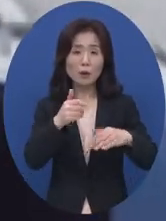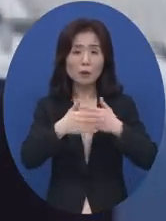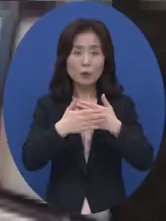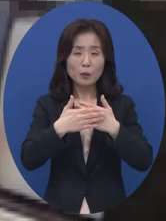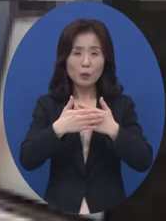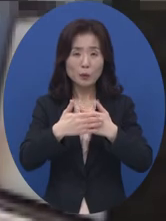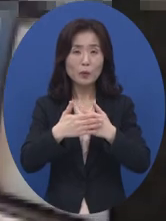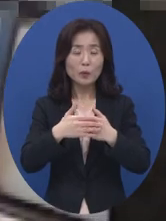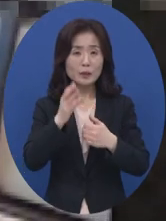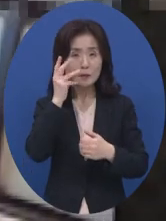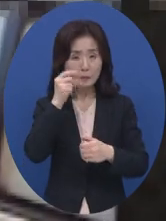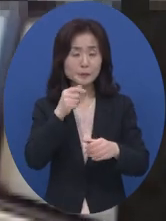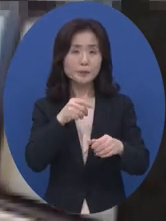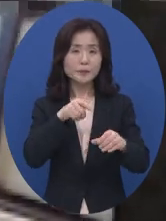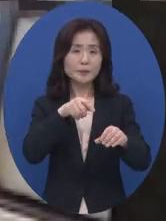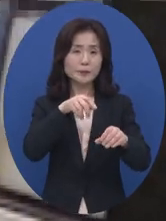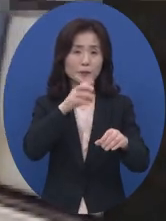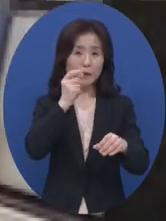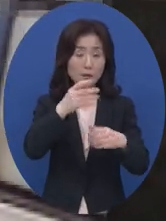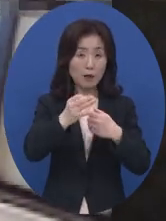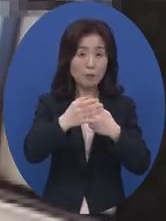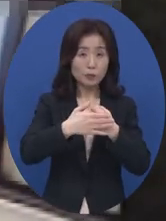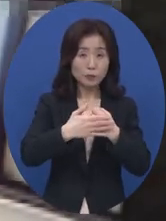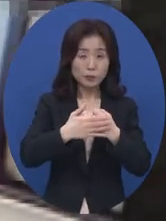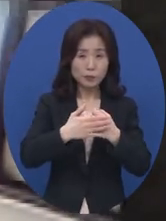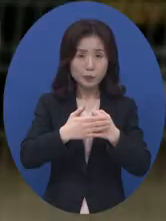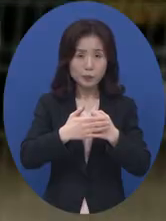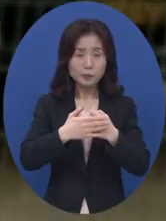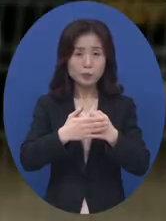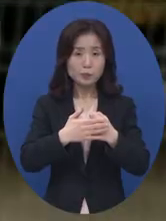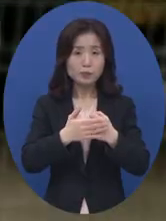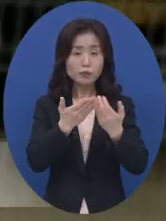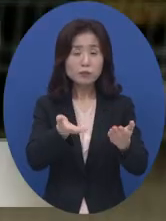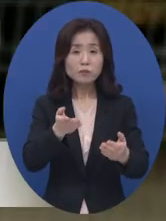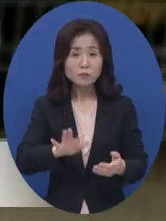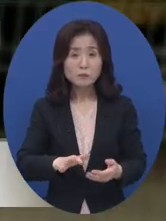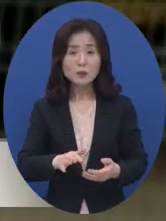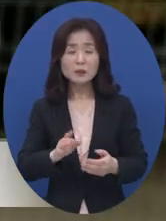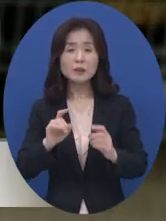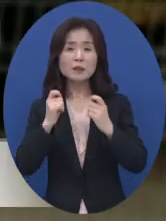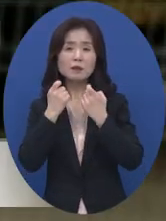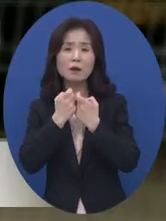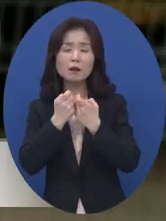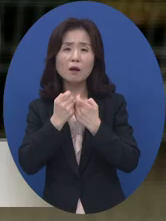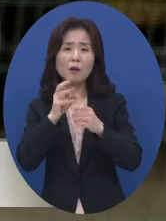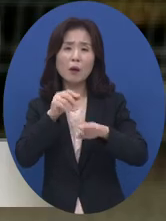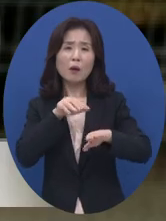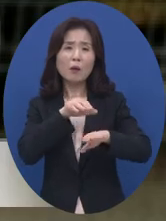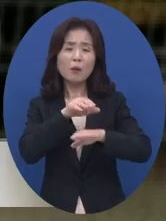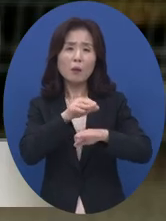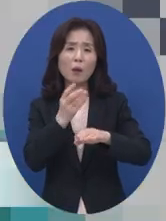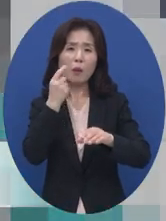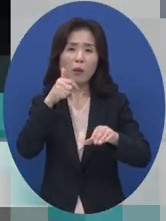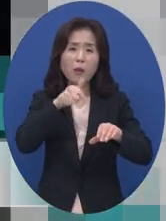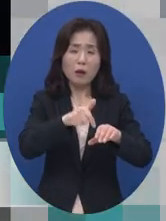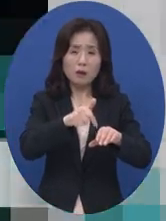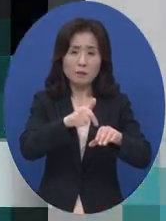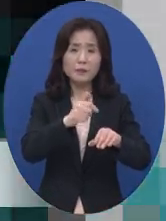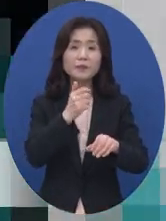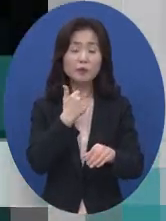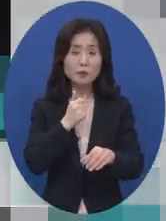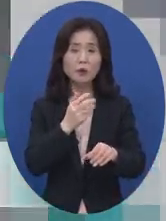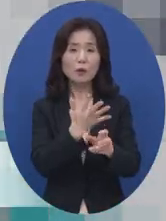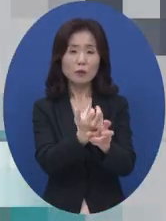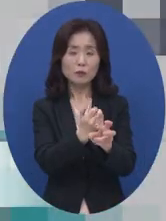덜어주기 위해 만든 채 도인 화물자동차 유가보조금 이 보조금을 이렇게 부당한 수법으로 챙긴 화물차 주와